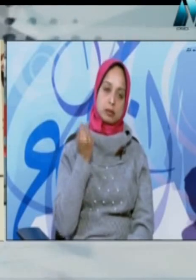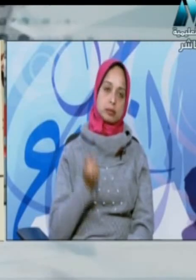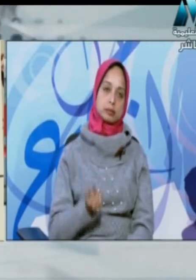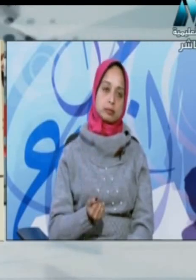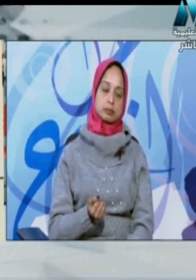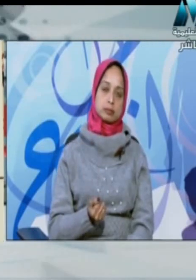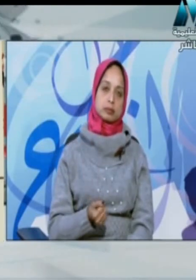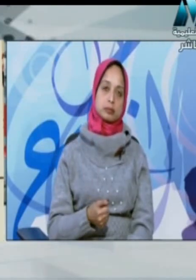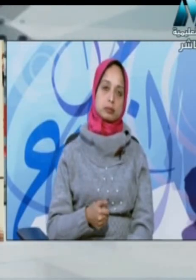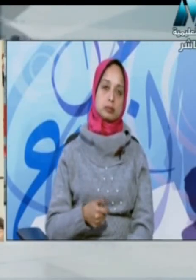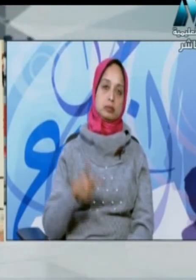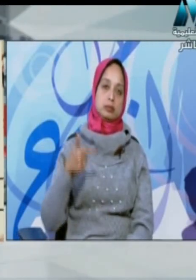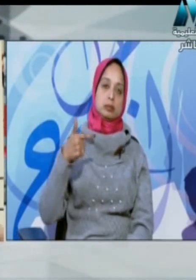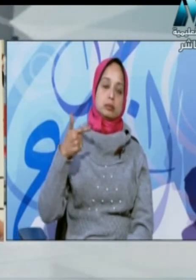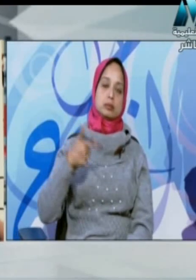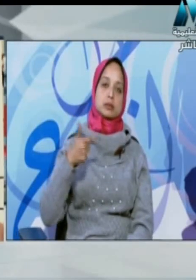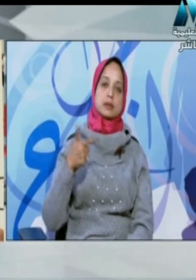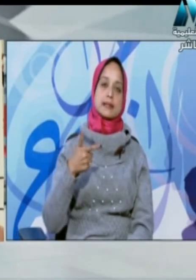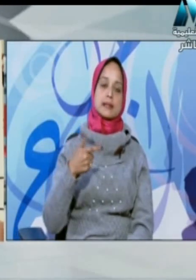السلاح.